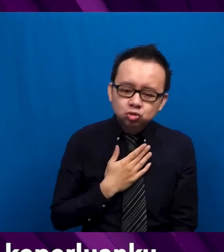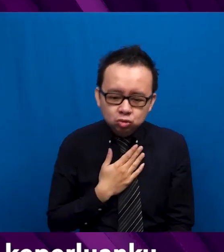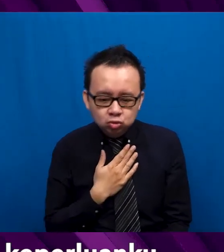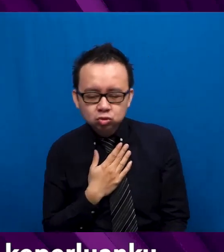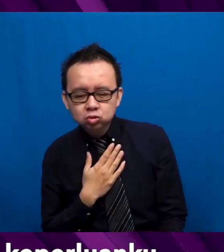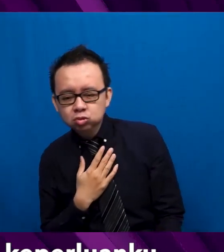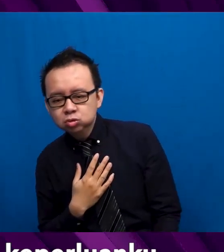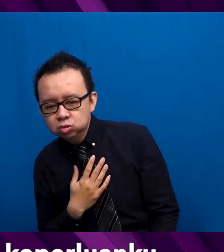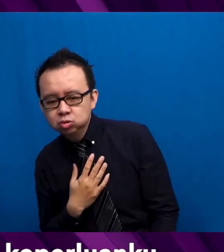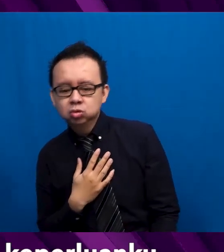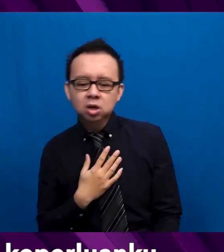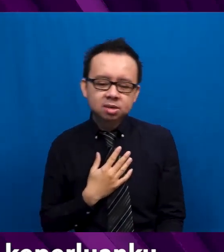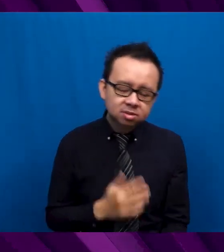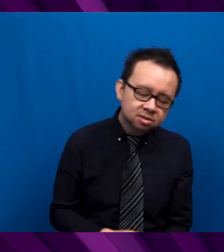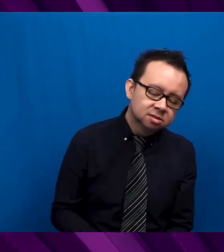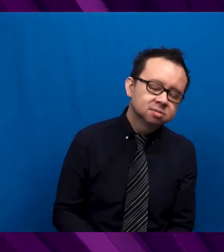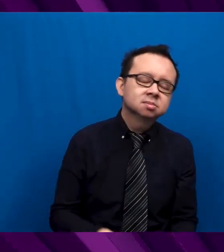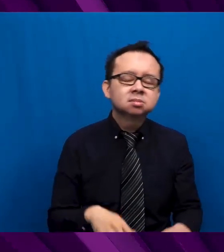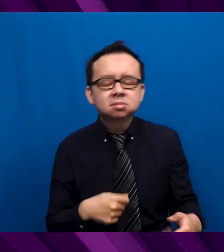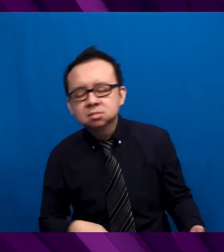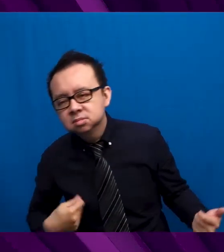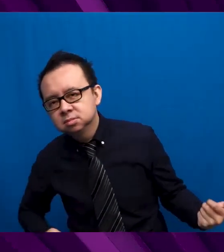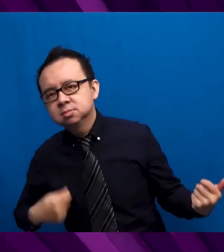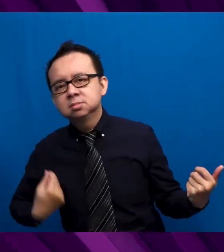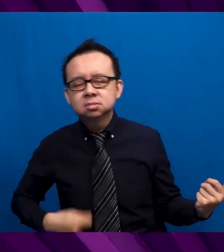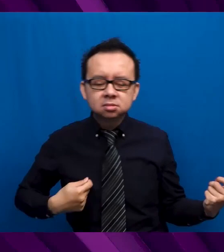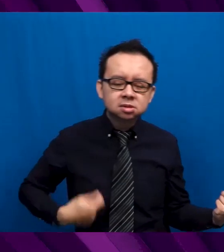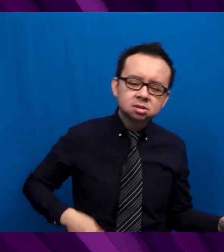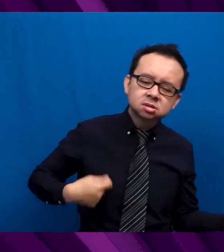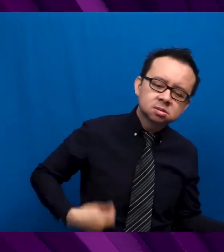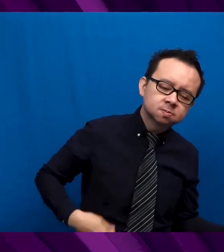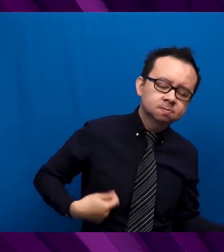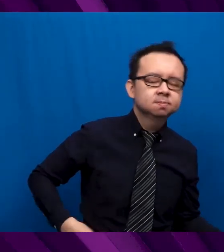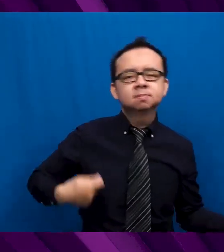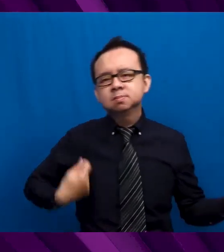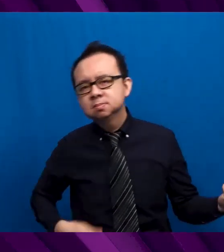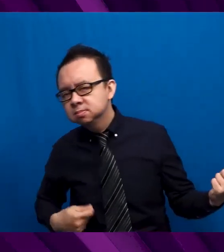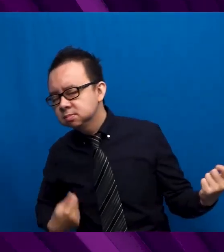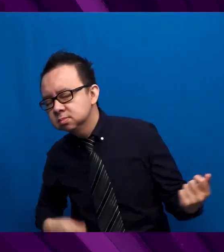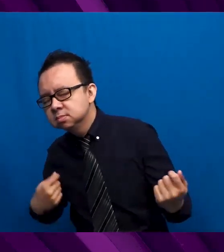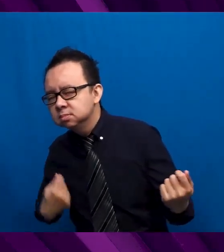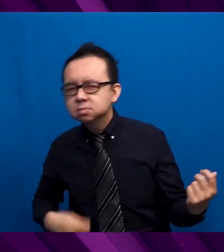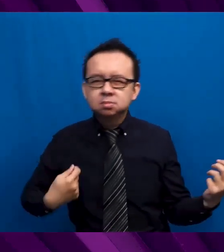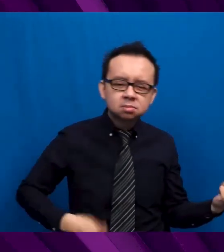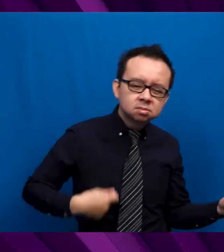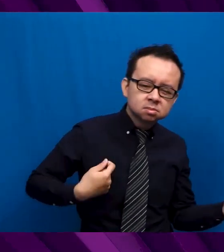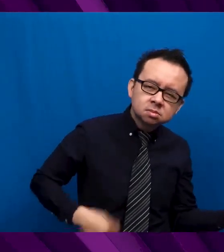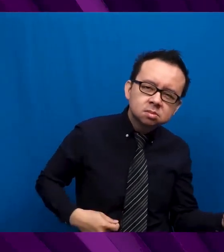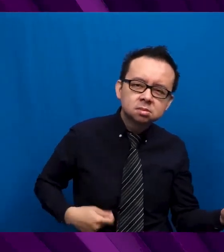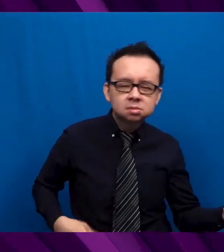Sungguh hati kami percaya penuh kepadamu Tuhan. Hanya Engkau Allah kami